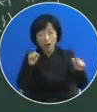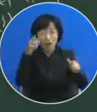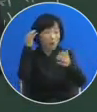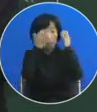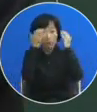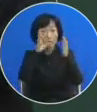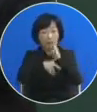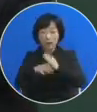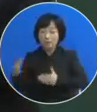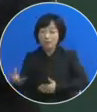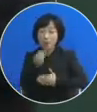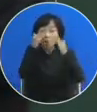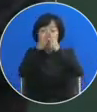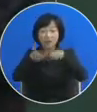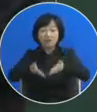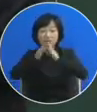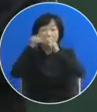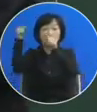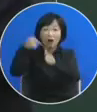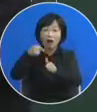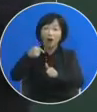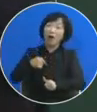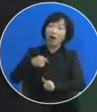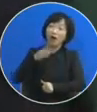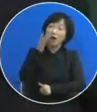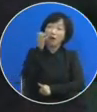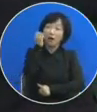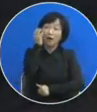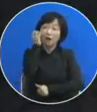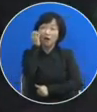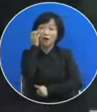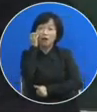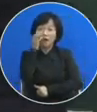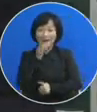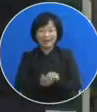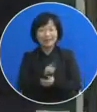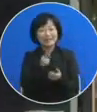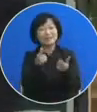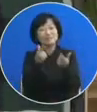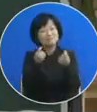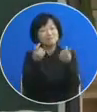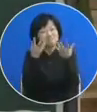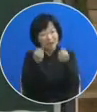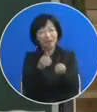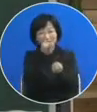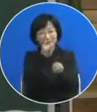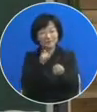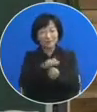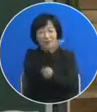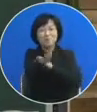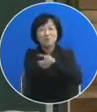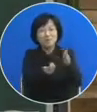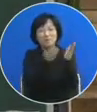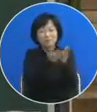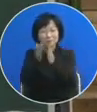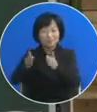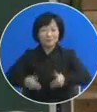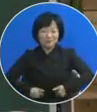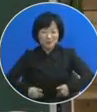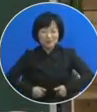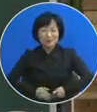mind yet, and God tells them to build a tabernacle. 그럴 때가 많습니다. And there are many times like that. 여러분 지금부터 준비해야 됩니다. So starting now, prepare.